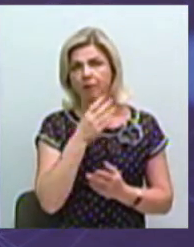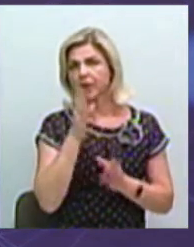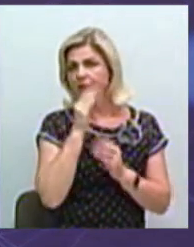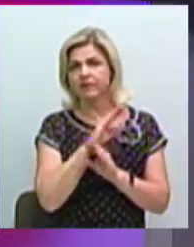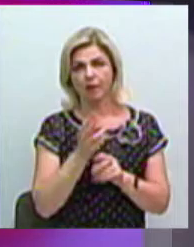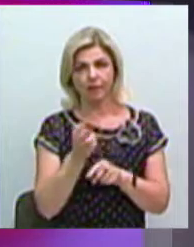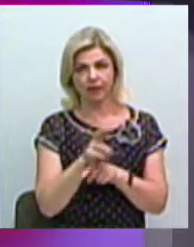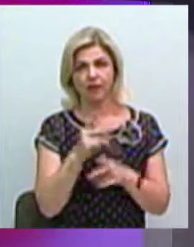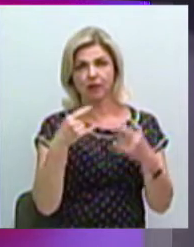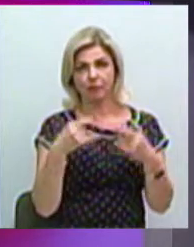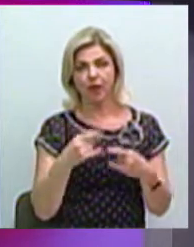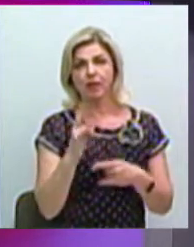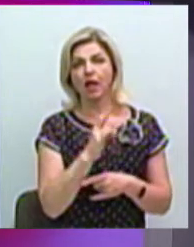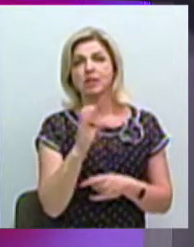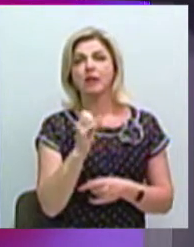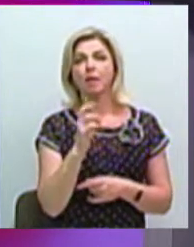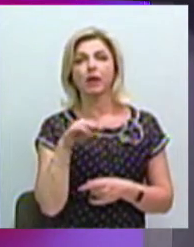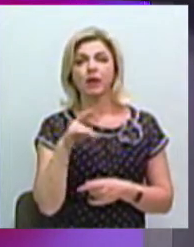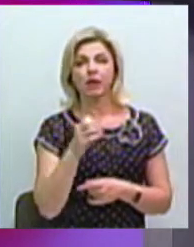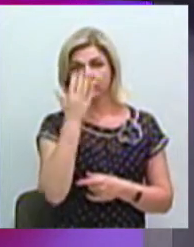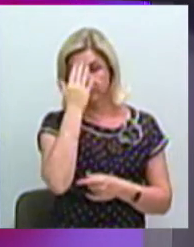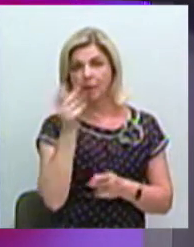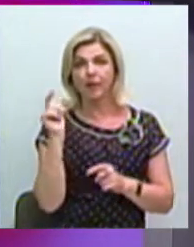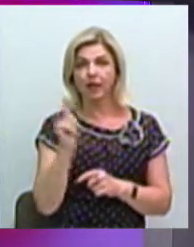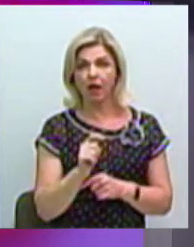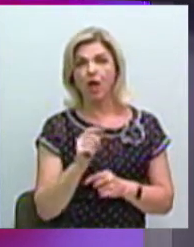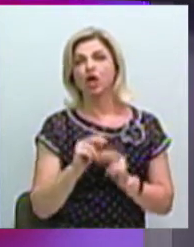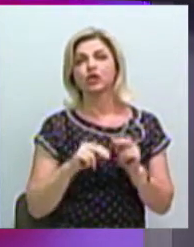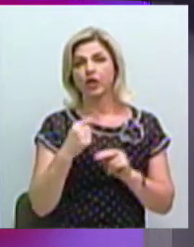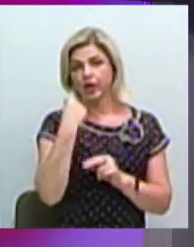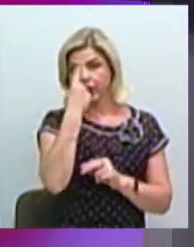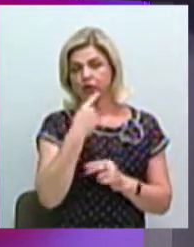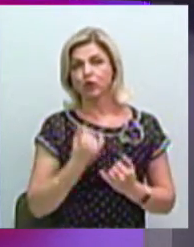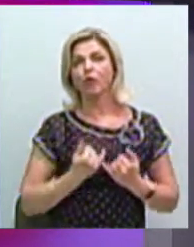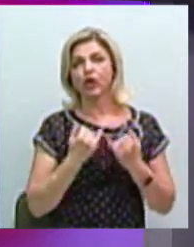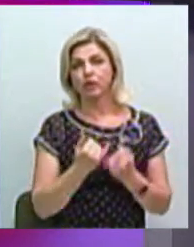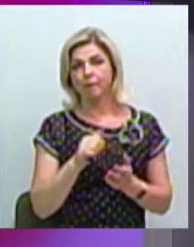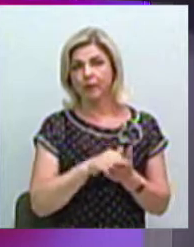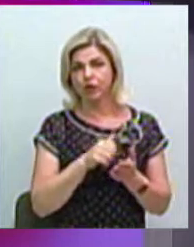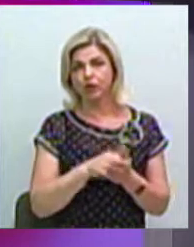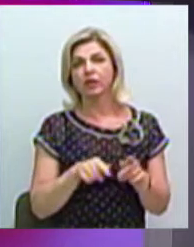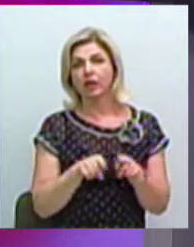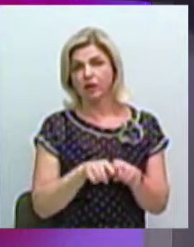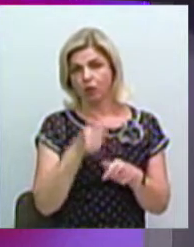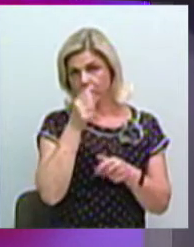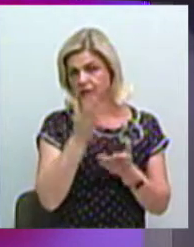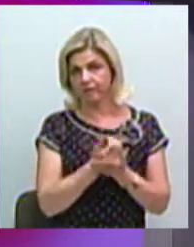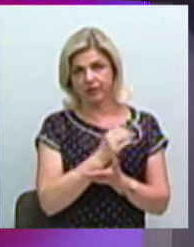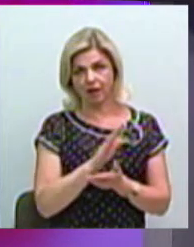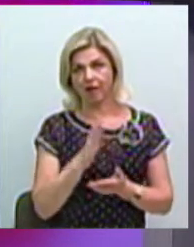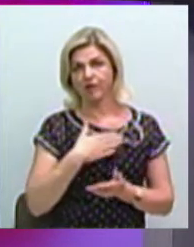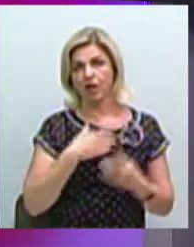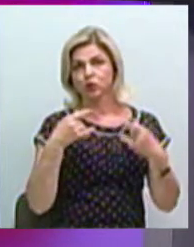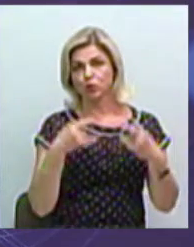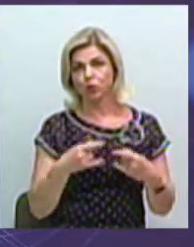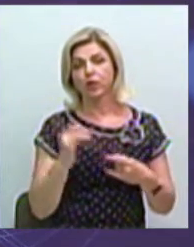програму. Наталія Сабліна збиралася до нас приїхати, але через особисті поважні причини також не встигає в нашу